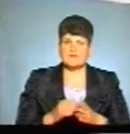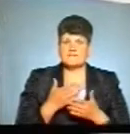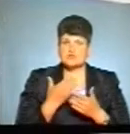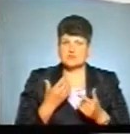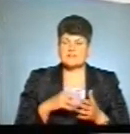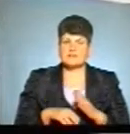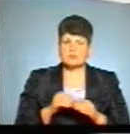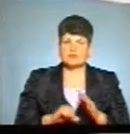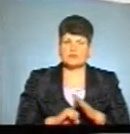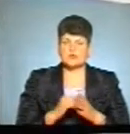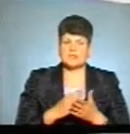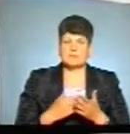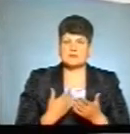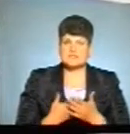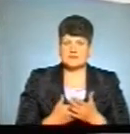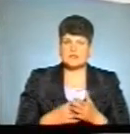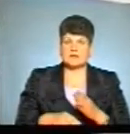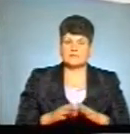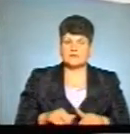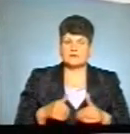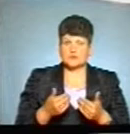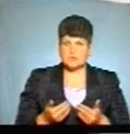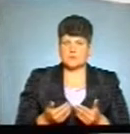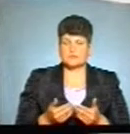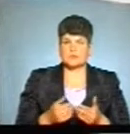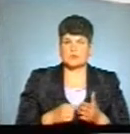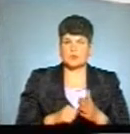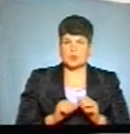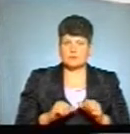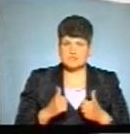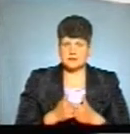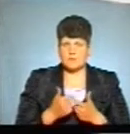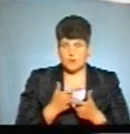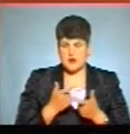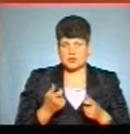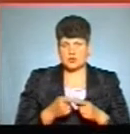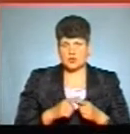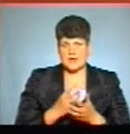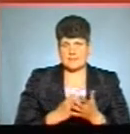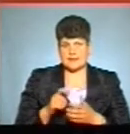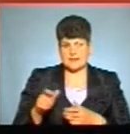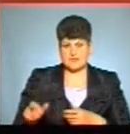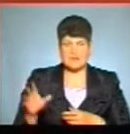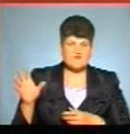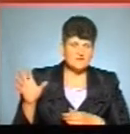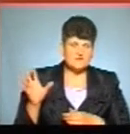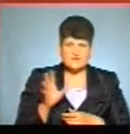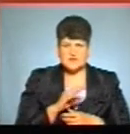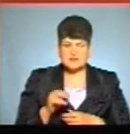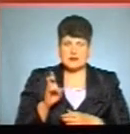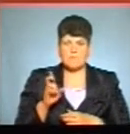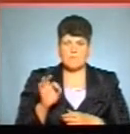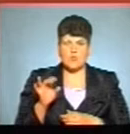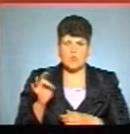фонду є підставою для винесення Центральної виборчої комісії попередження такому кандидатові. Тобто всі борди, до